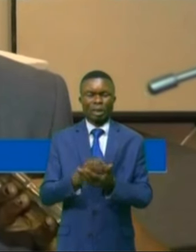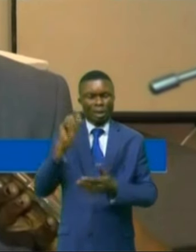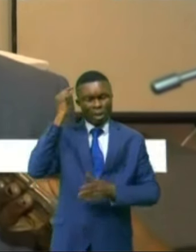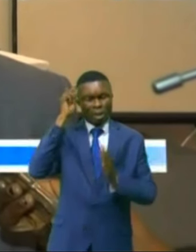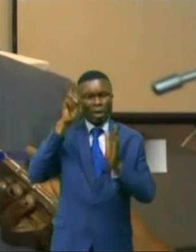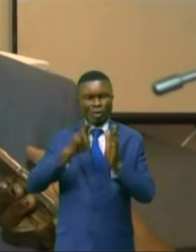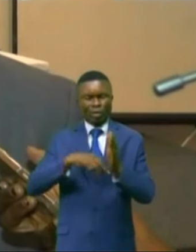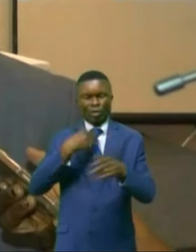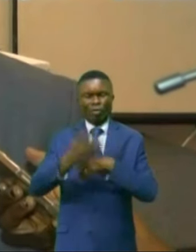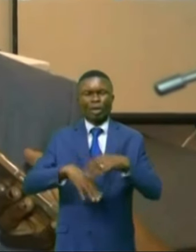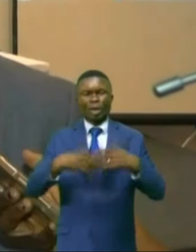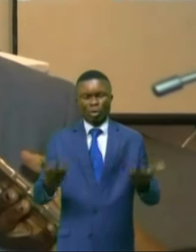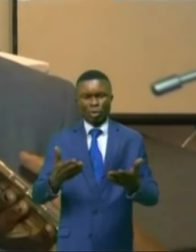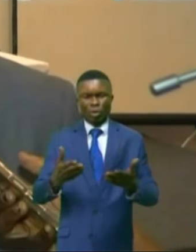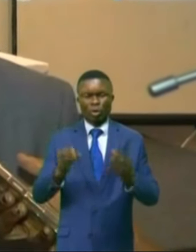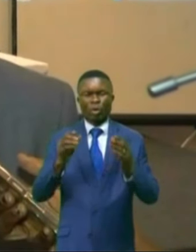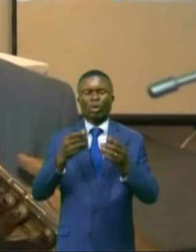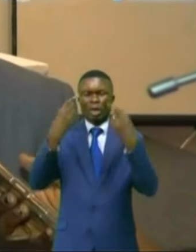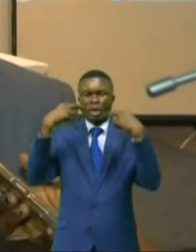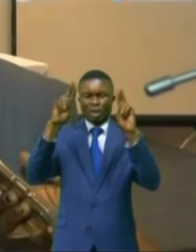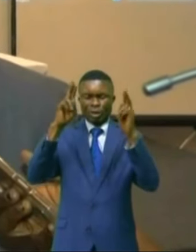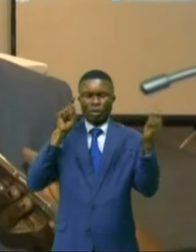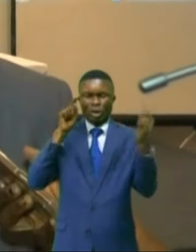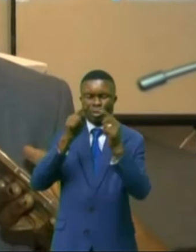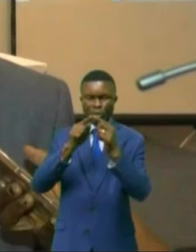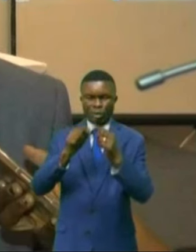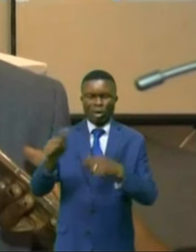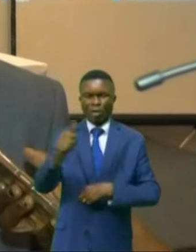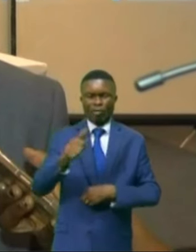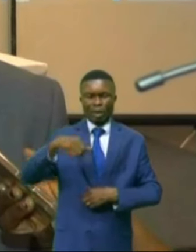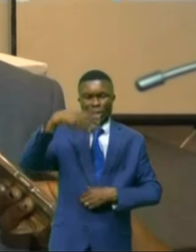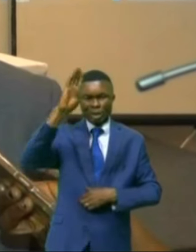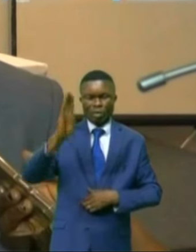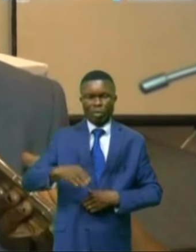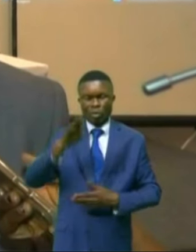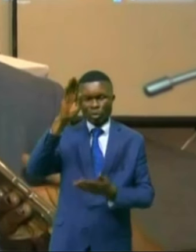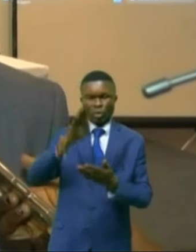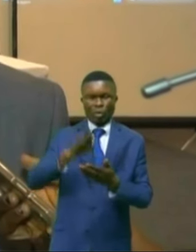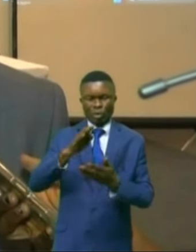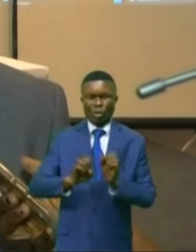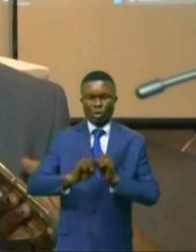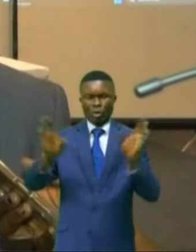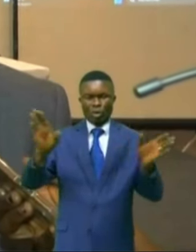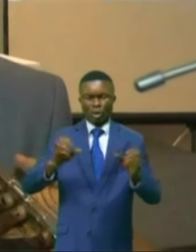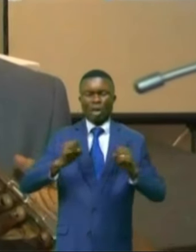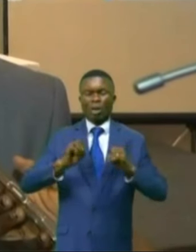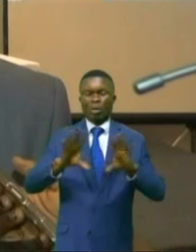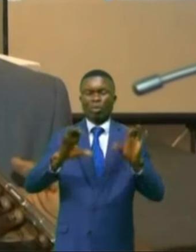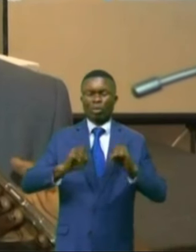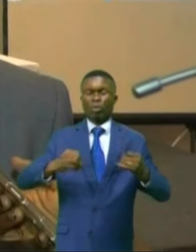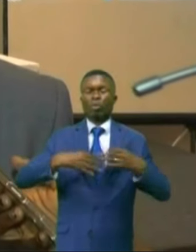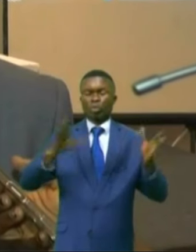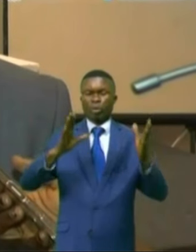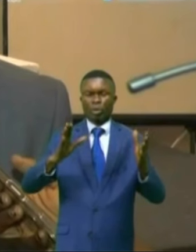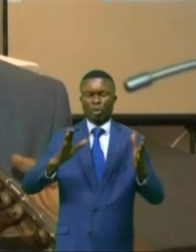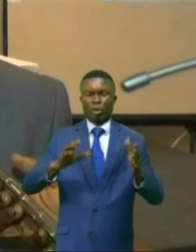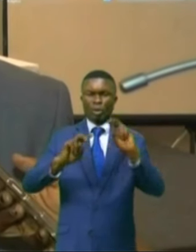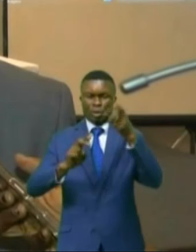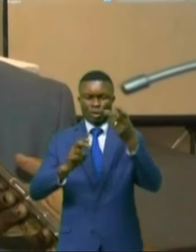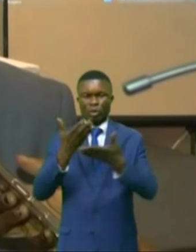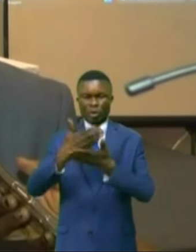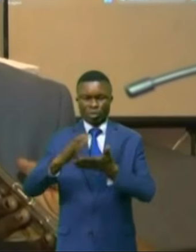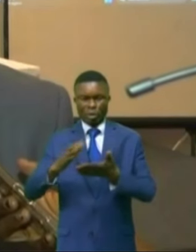gouvernement fait pour atteindre les objectifs de 21% de réduction des émissions de gaz à effet de serre. Et deuxième point, il y